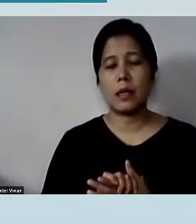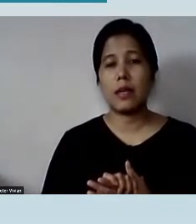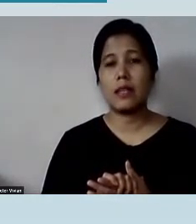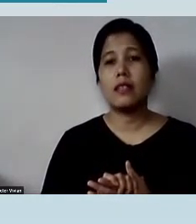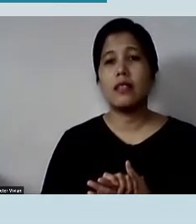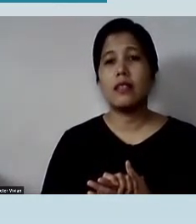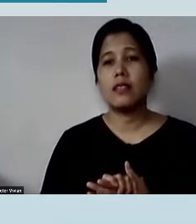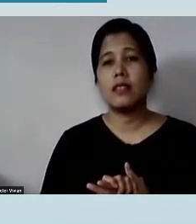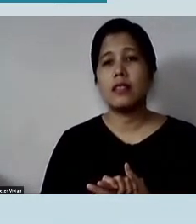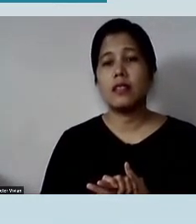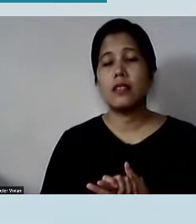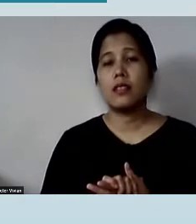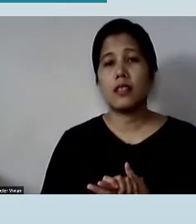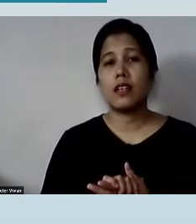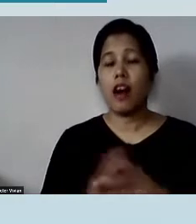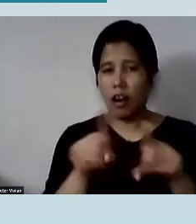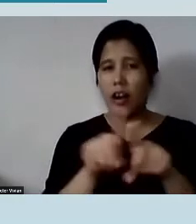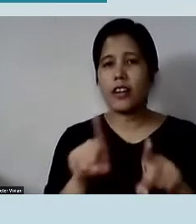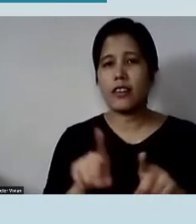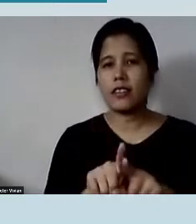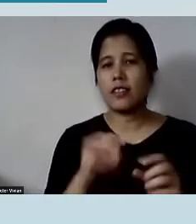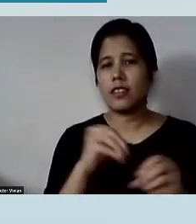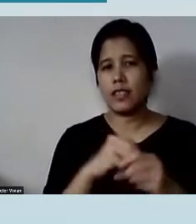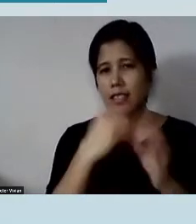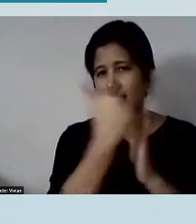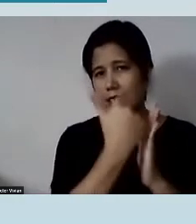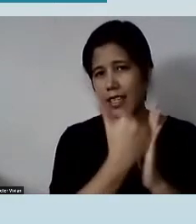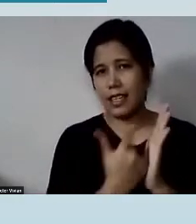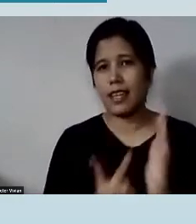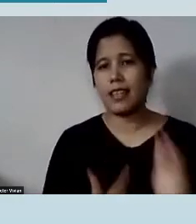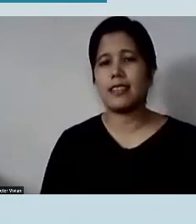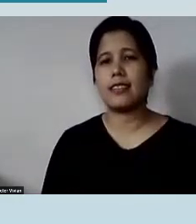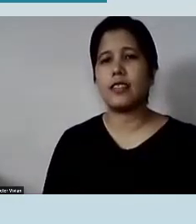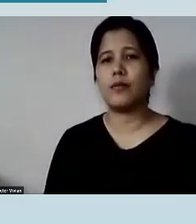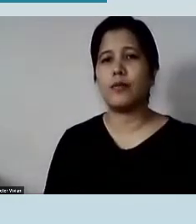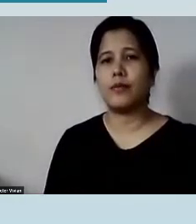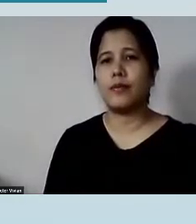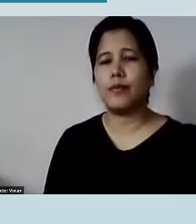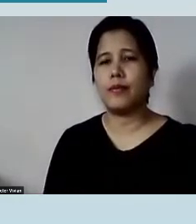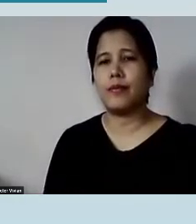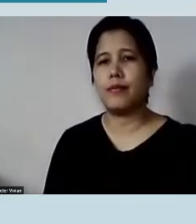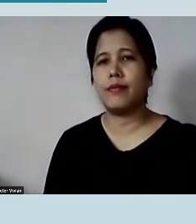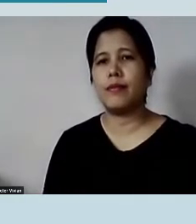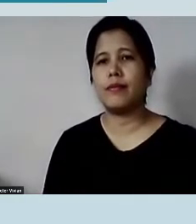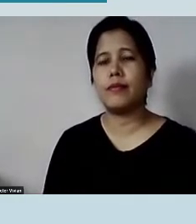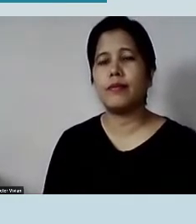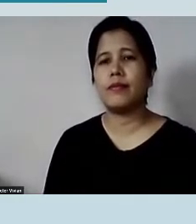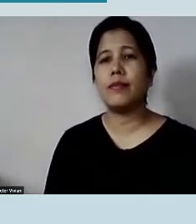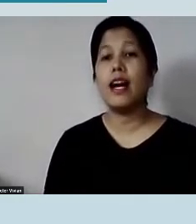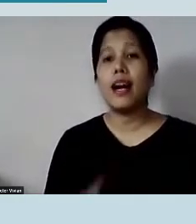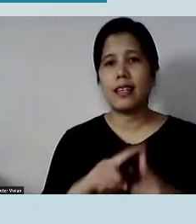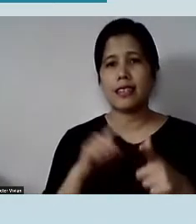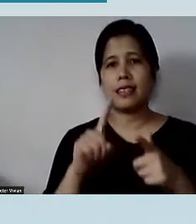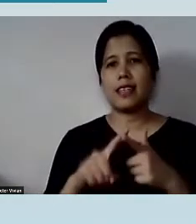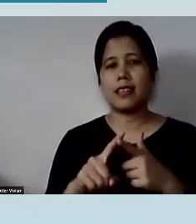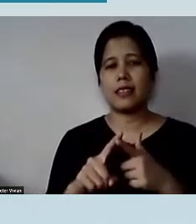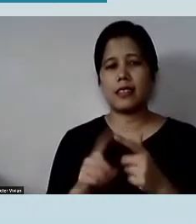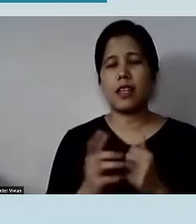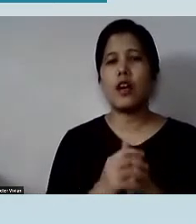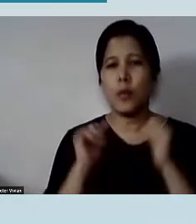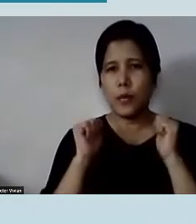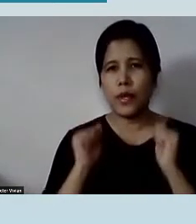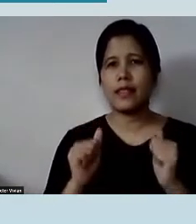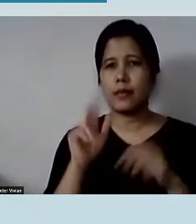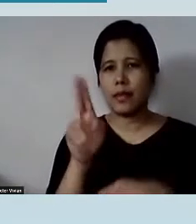should be in accordance with the guidelines na pinapatiral natin. And then, ito pa, pwede